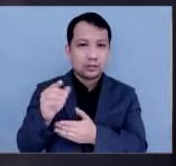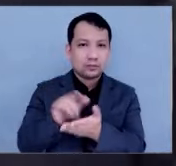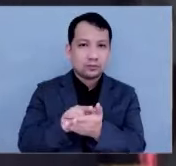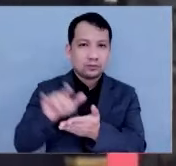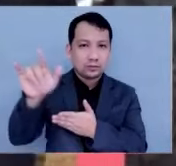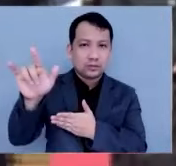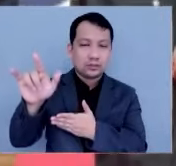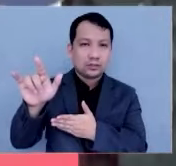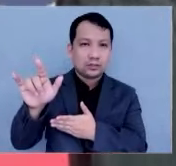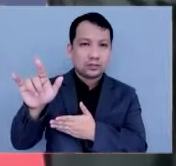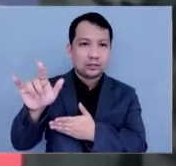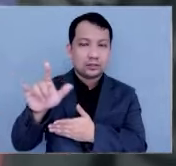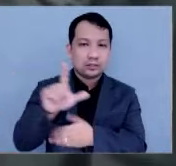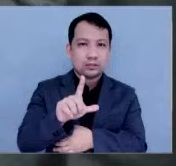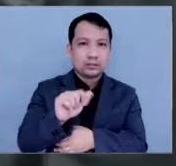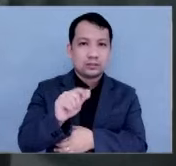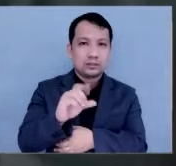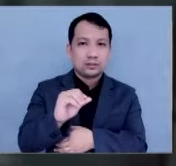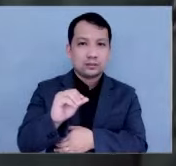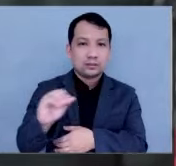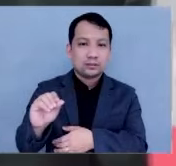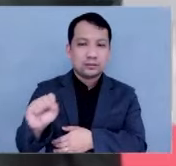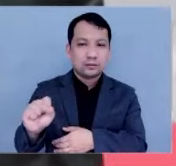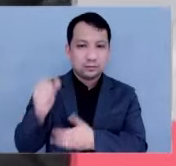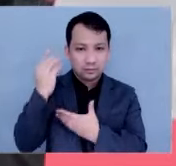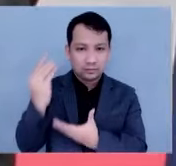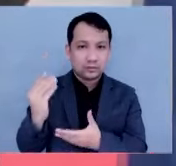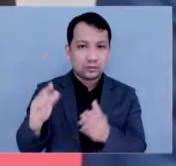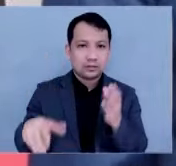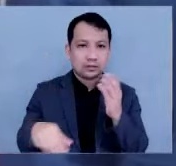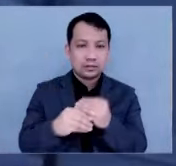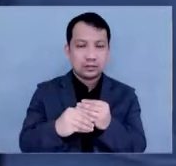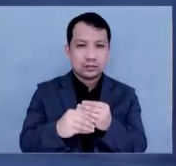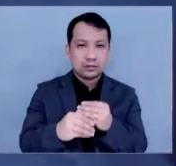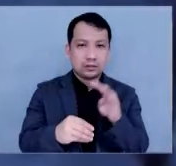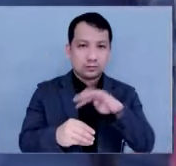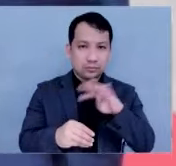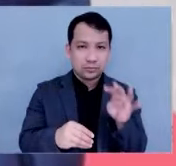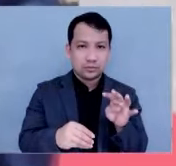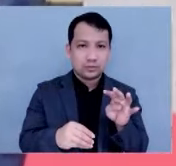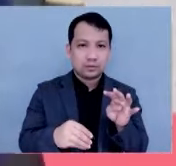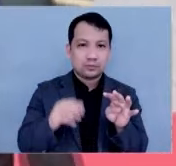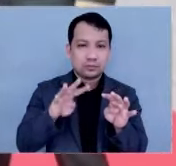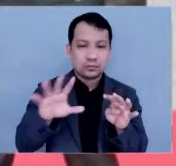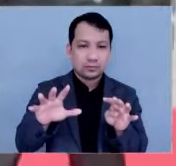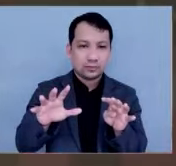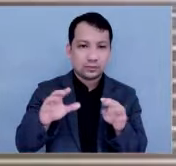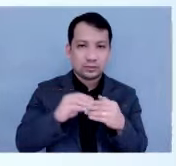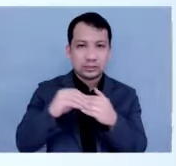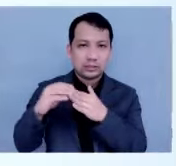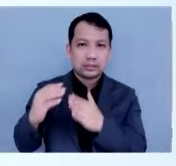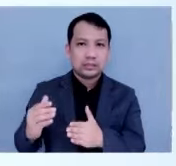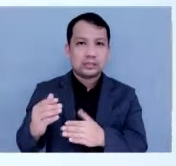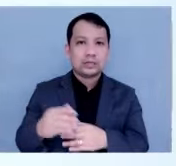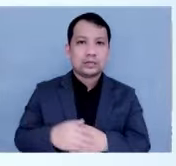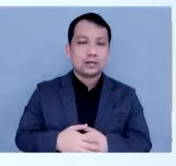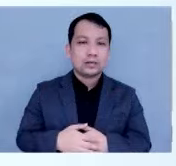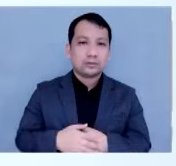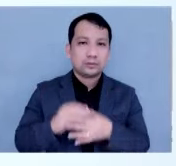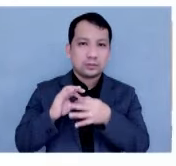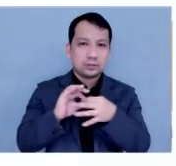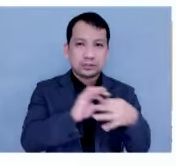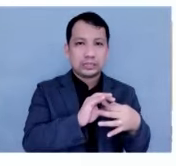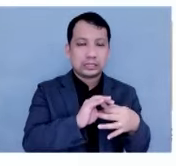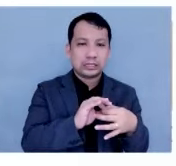vienen Lao si Pangulong Bongbong Marcos para dumalo sa 44th at 45th Asan leader summit connectivity and